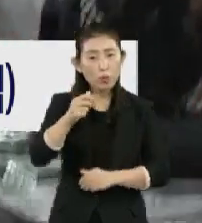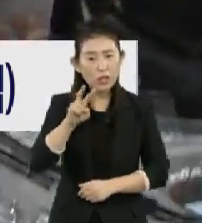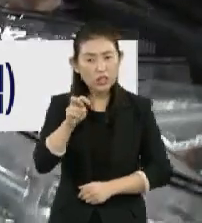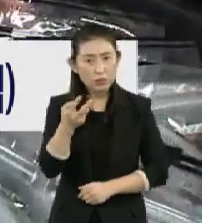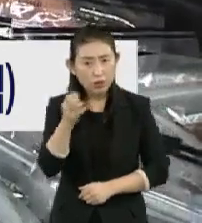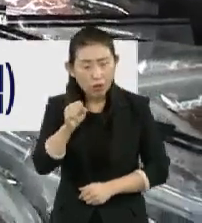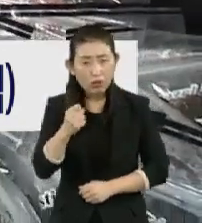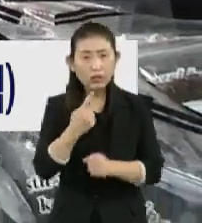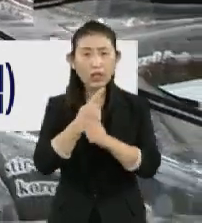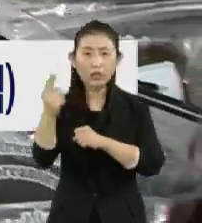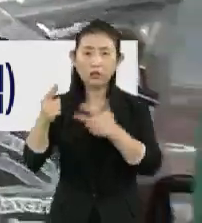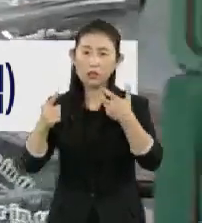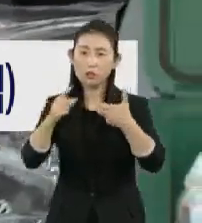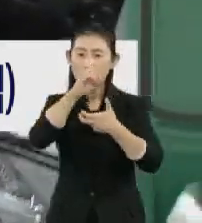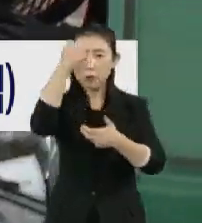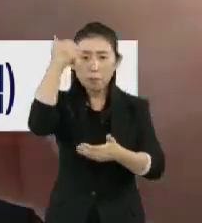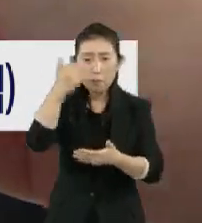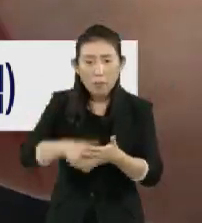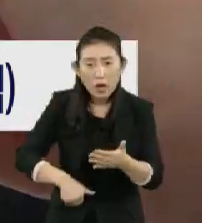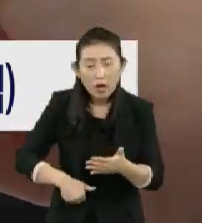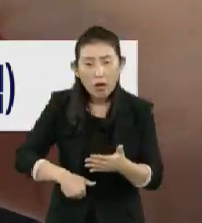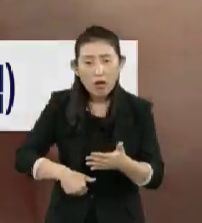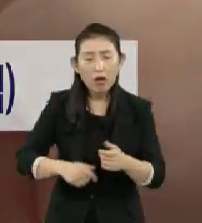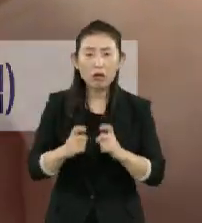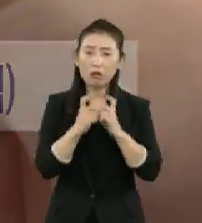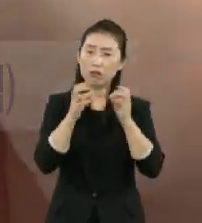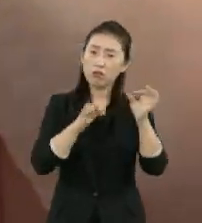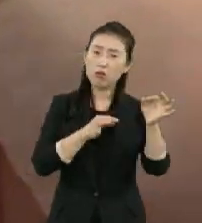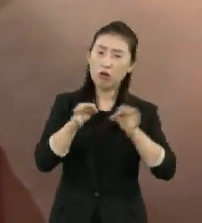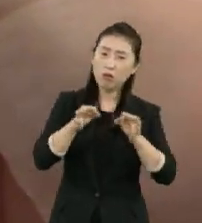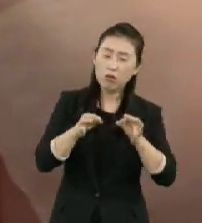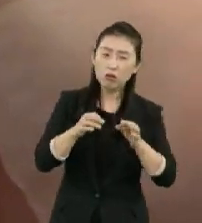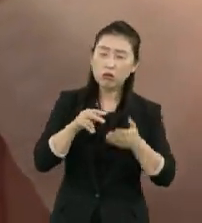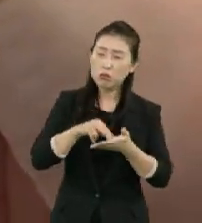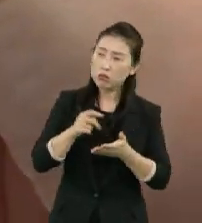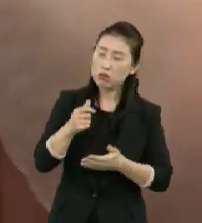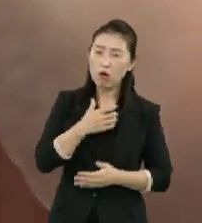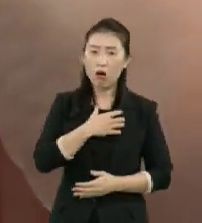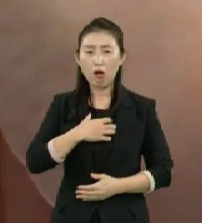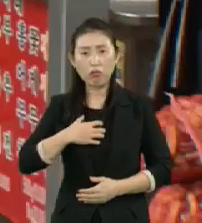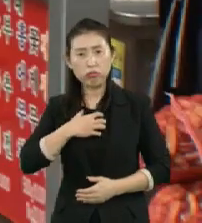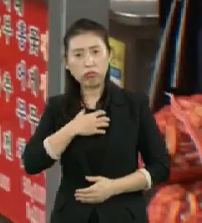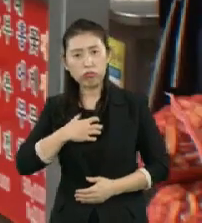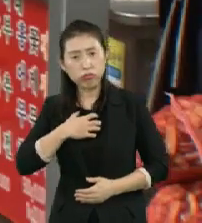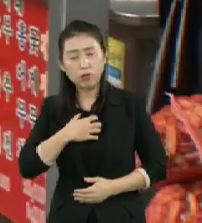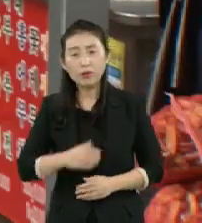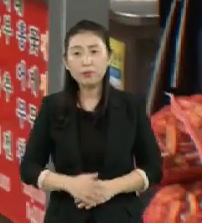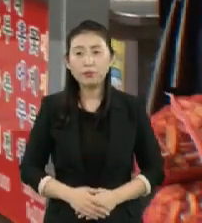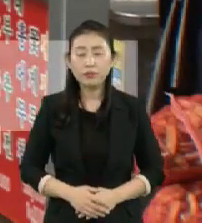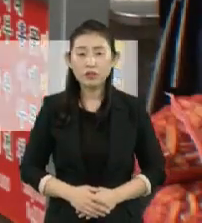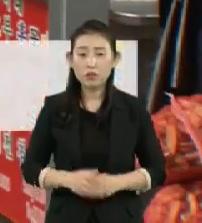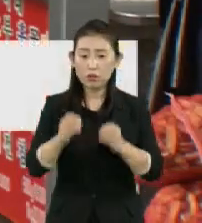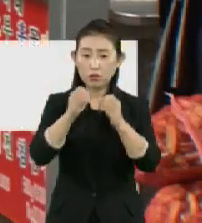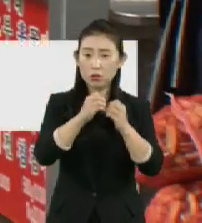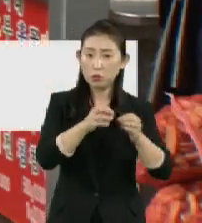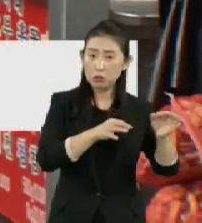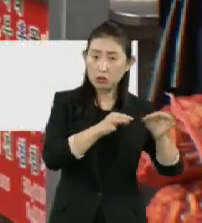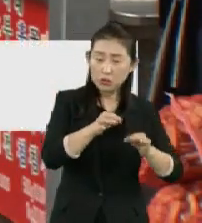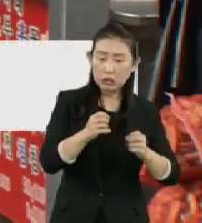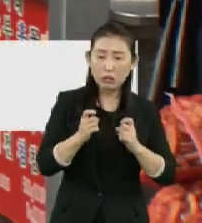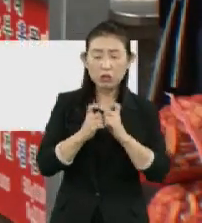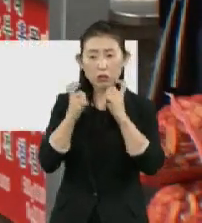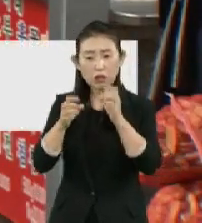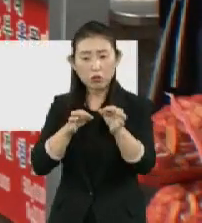522억 원에서 77%나 줄이면서 자영업자들의 우려를 사고 있습니다. 전통시장과 소상공인들이 많이 힘들어할